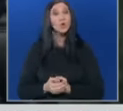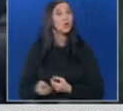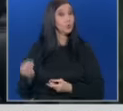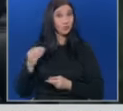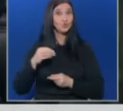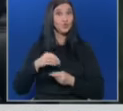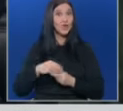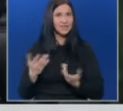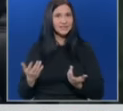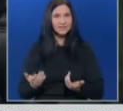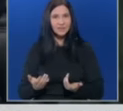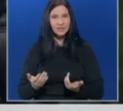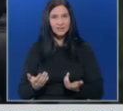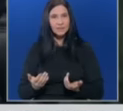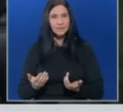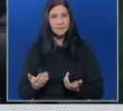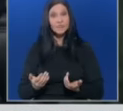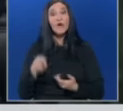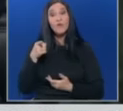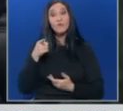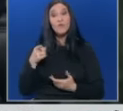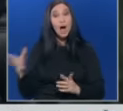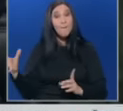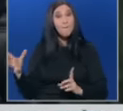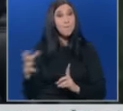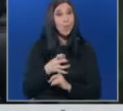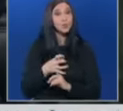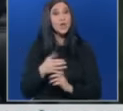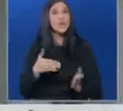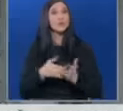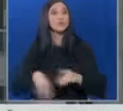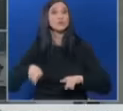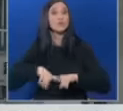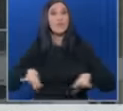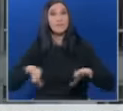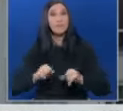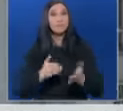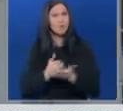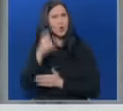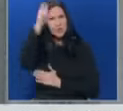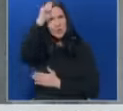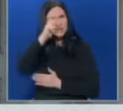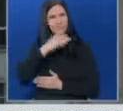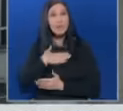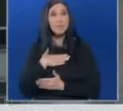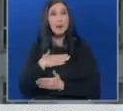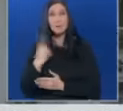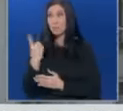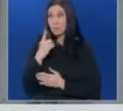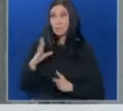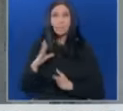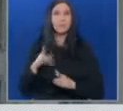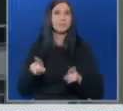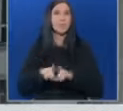участват в това покушение срещу съдебната власт. Според Гешев има безпрецедентно